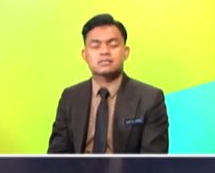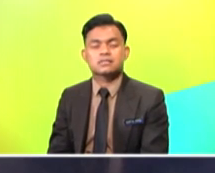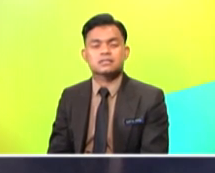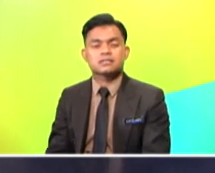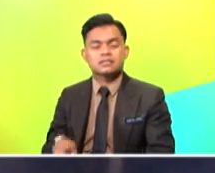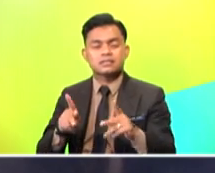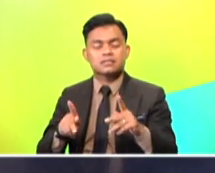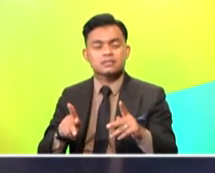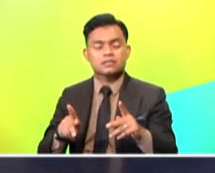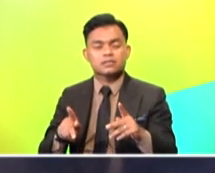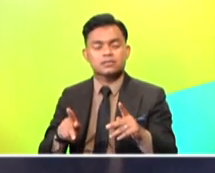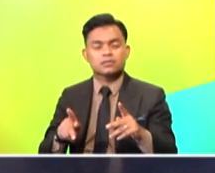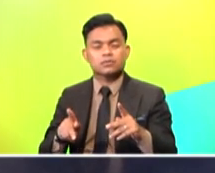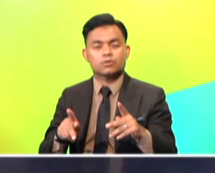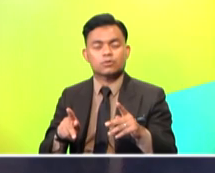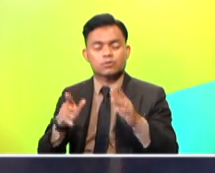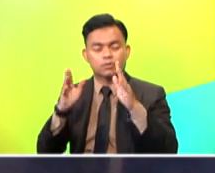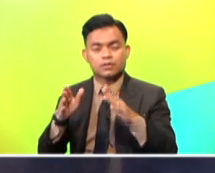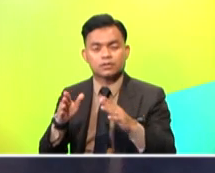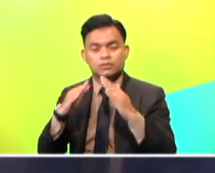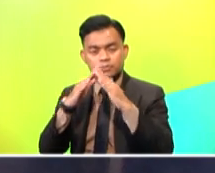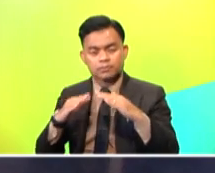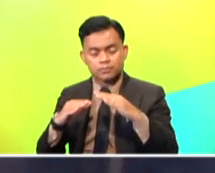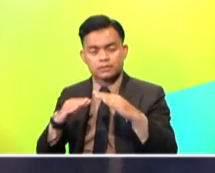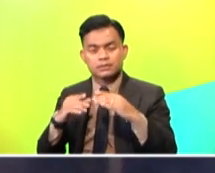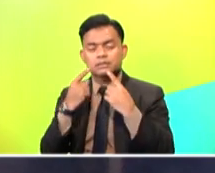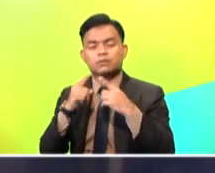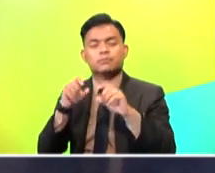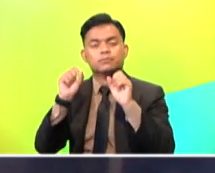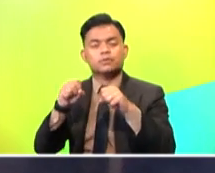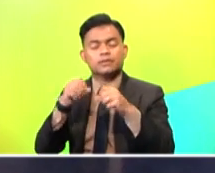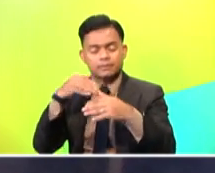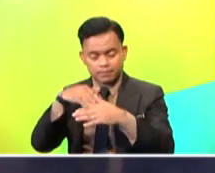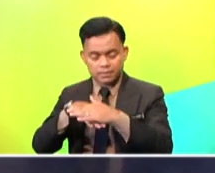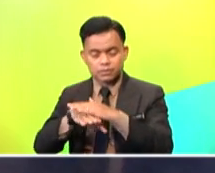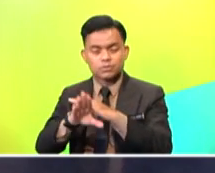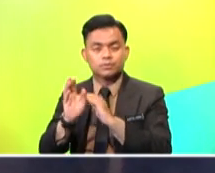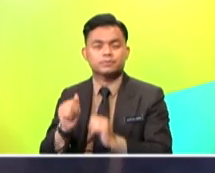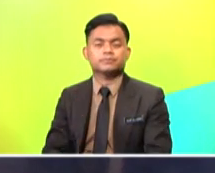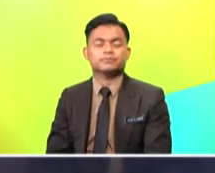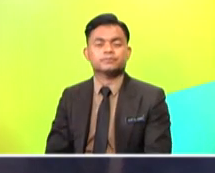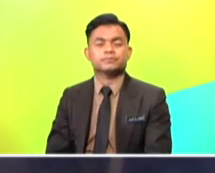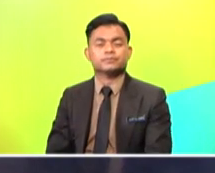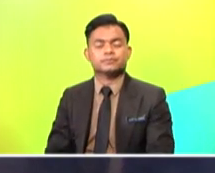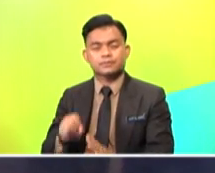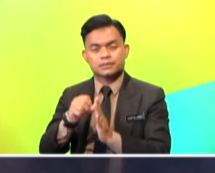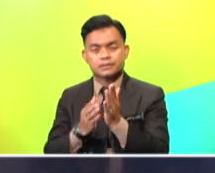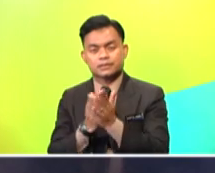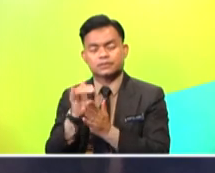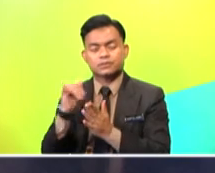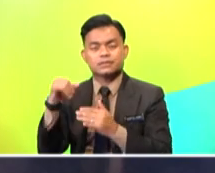jawab, barulah boleh naik. Okey. Seterusnya last kali apa yang terakhir